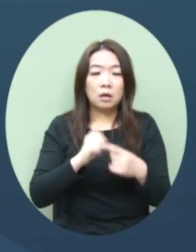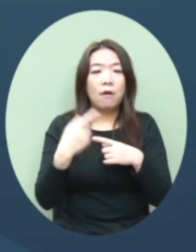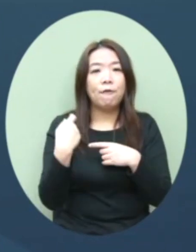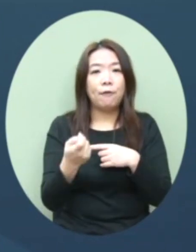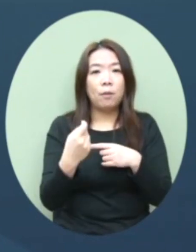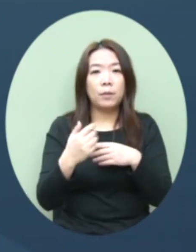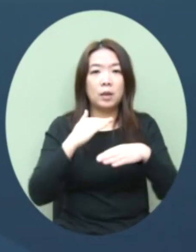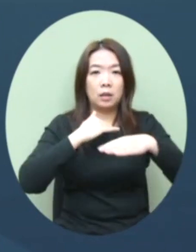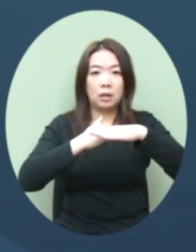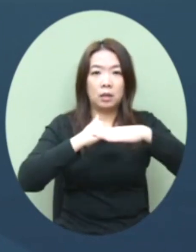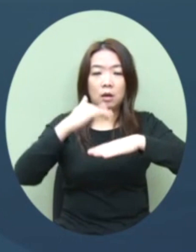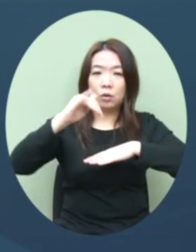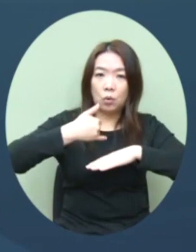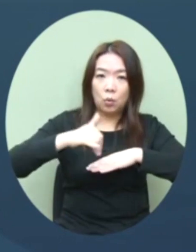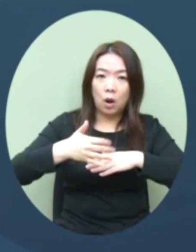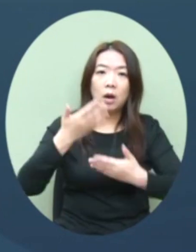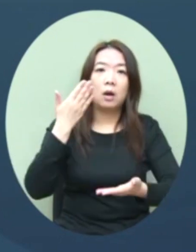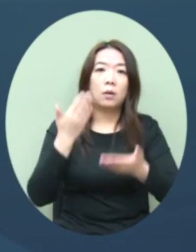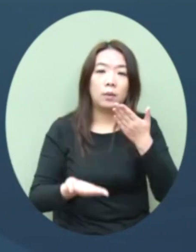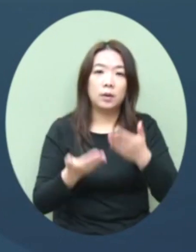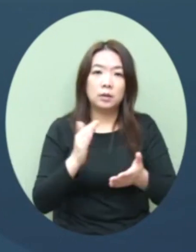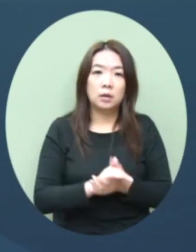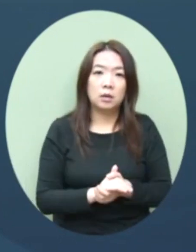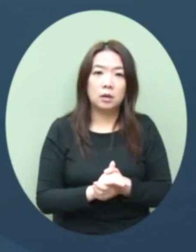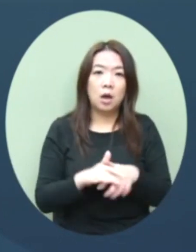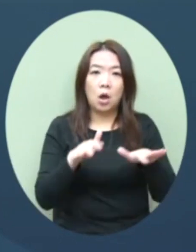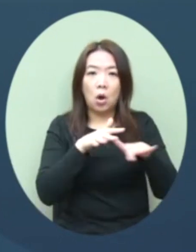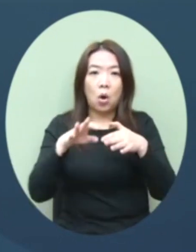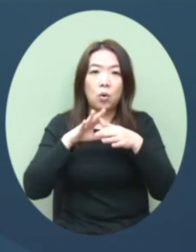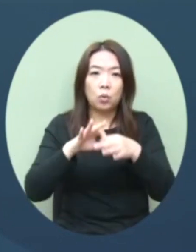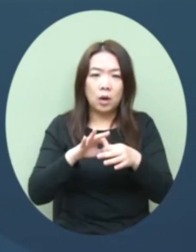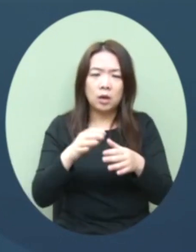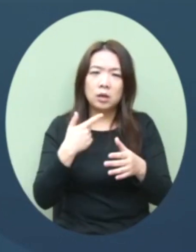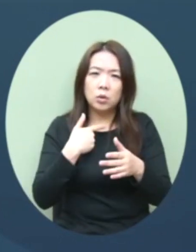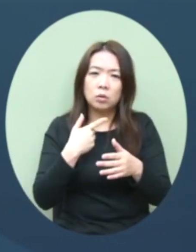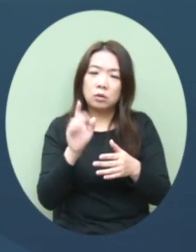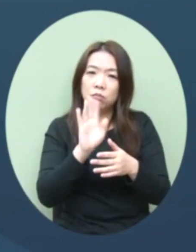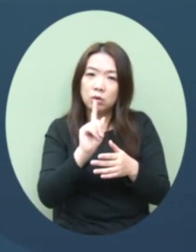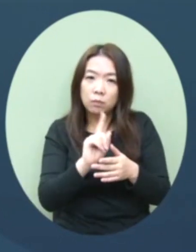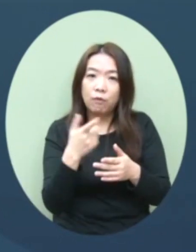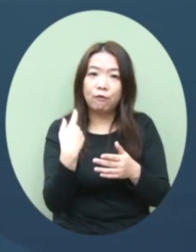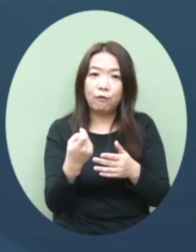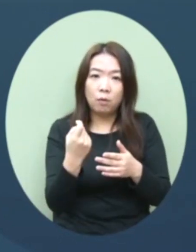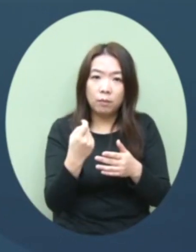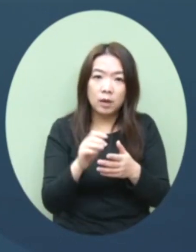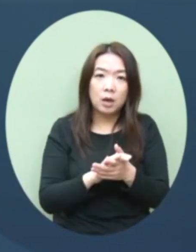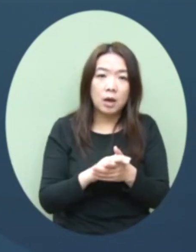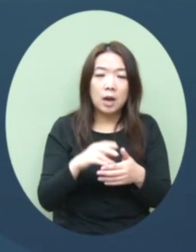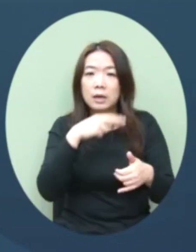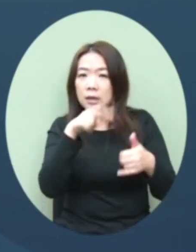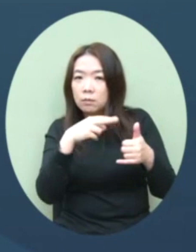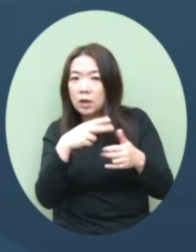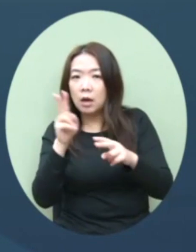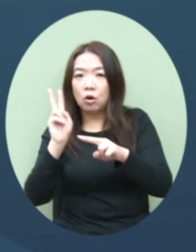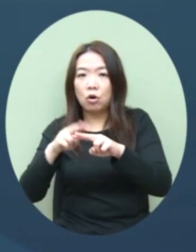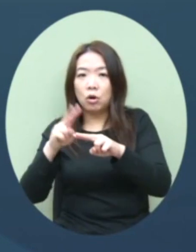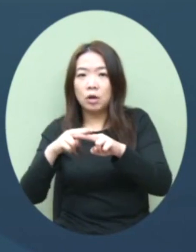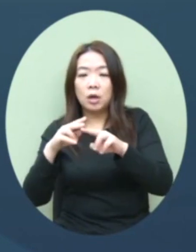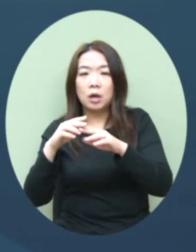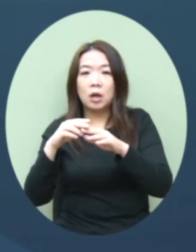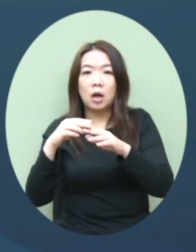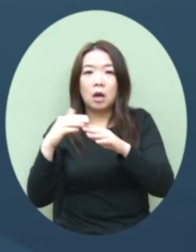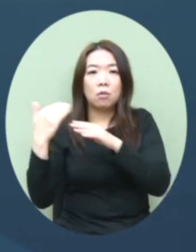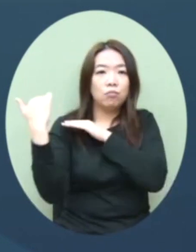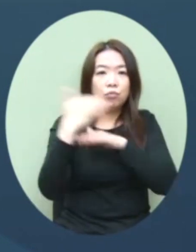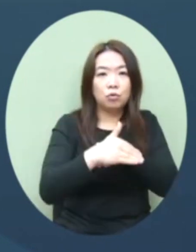通關或者是有一些海關需要怎樣去便利檢查由內地進口的貨物